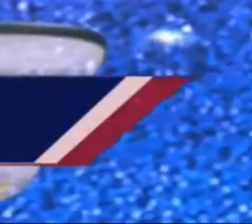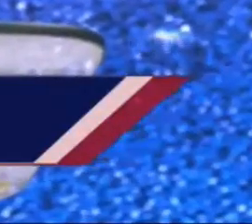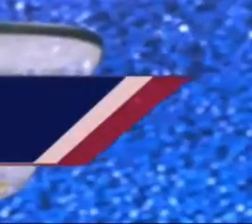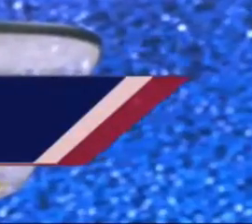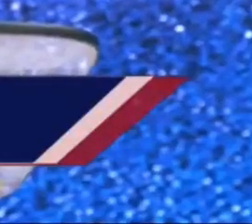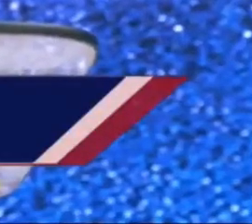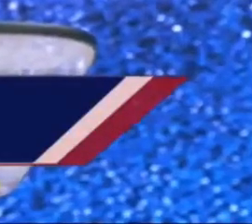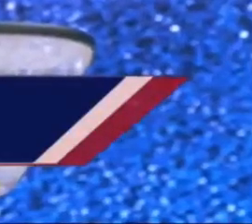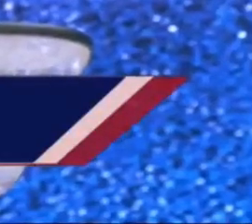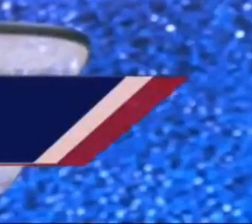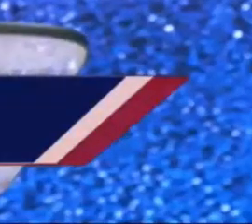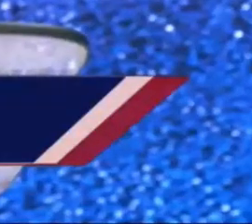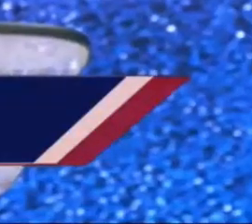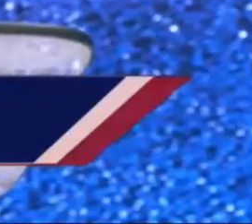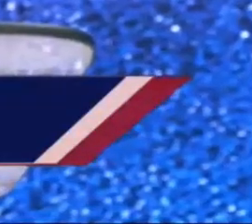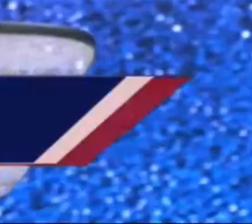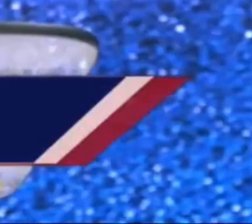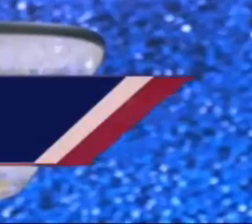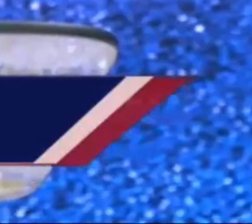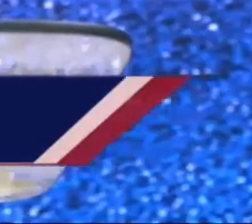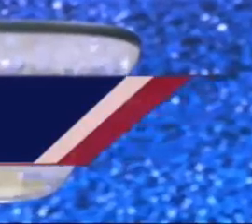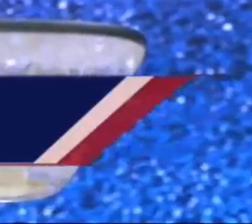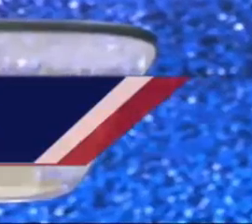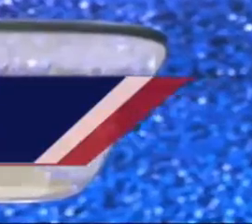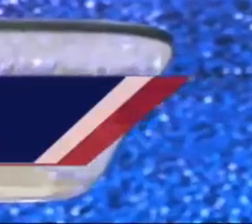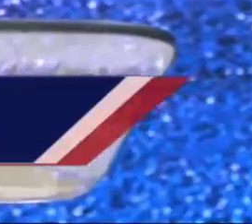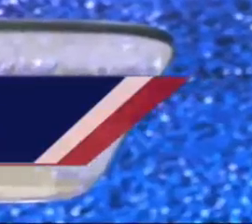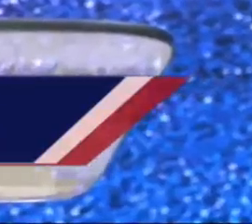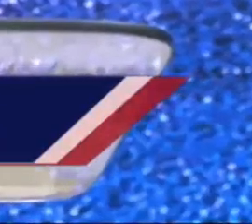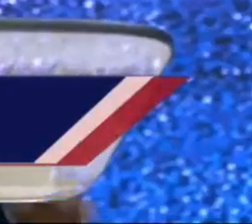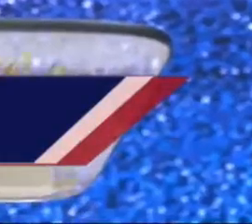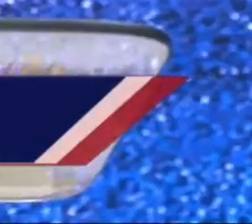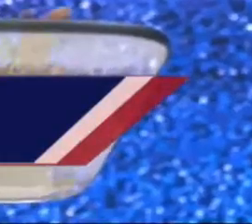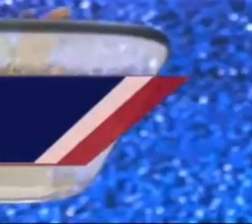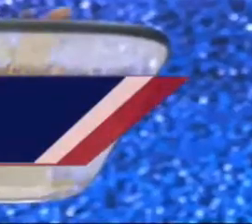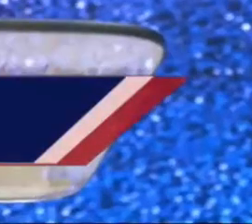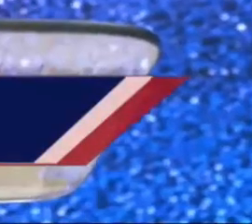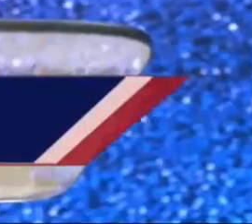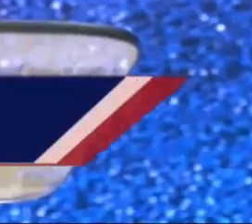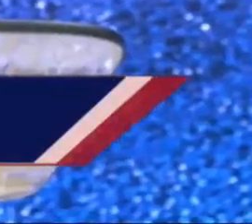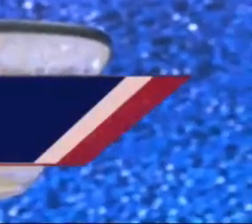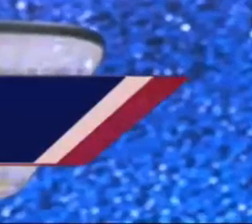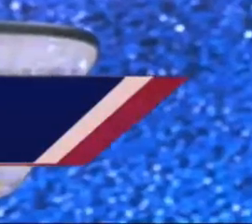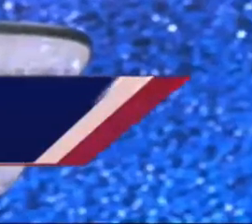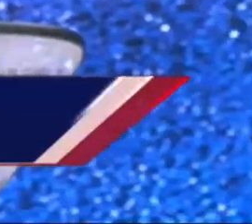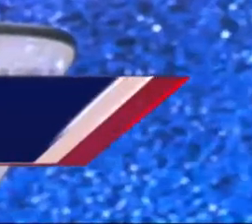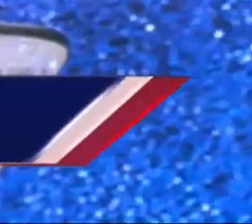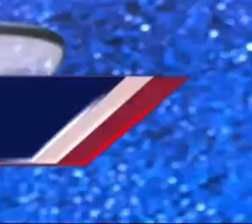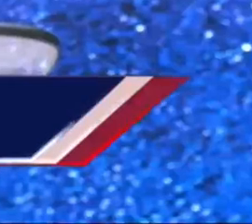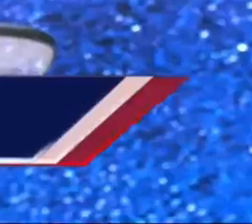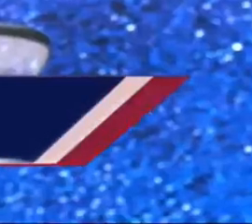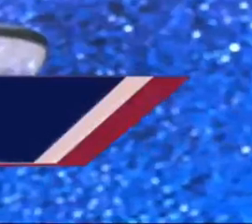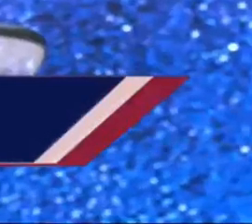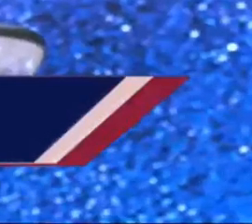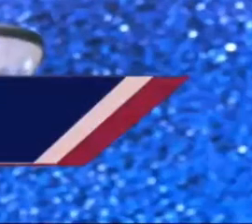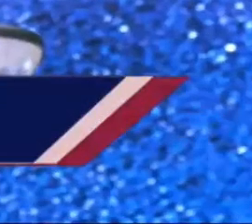Moïse, verset 2 qui dit, Moïse, mon serviteur, est mort. Moïse, mon